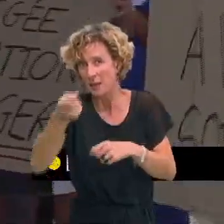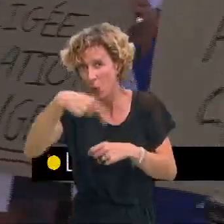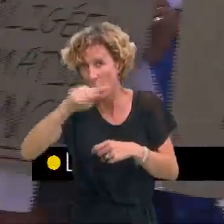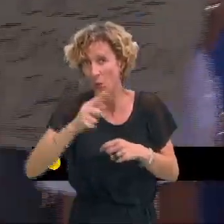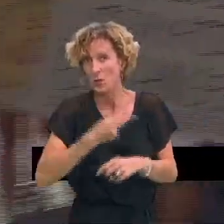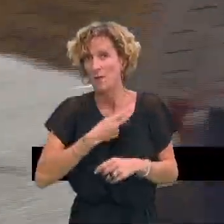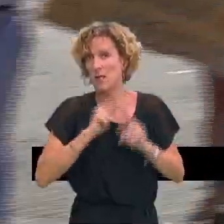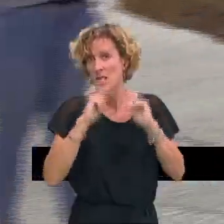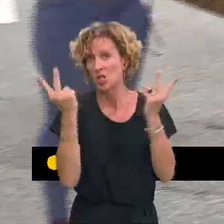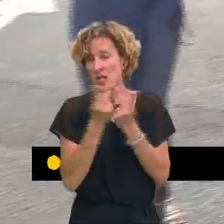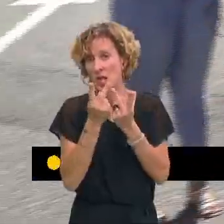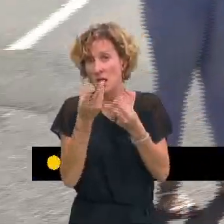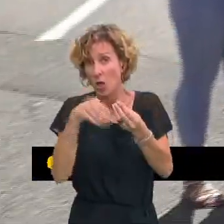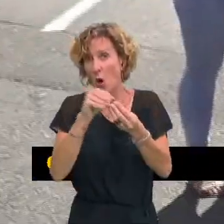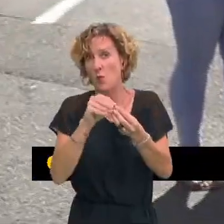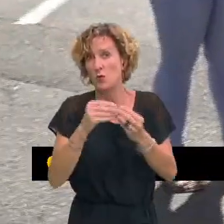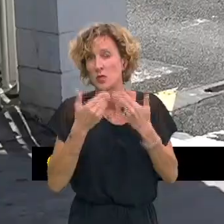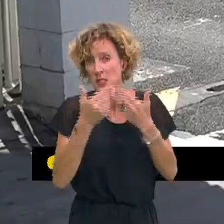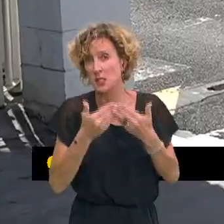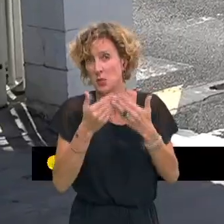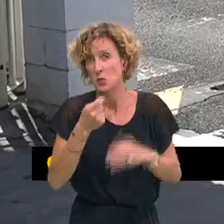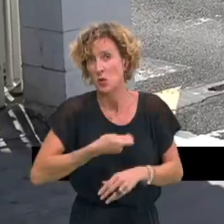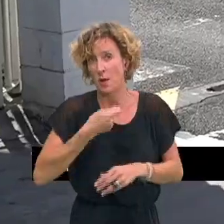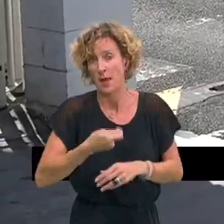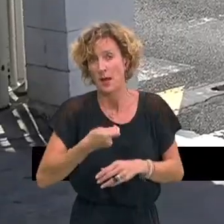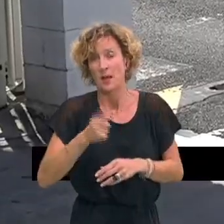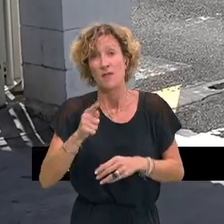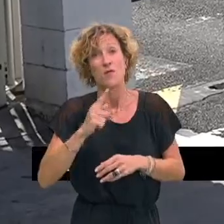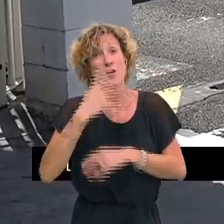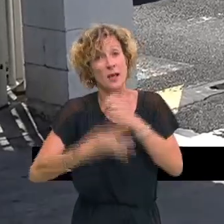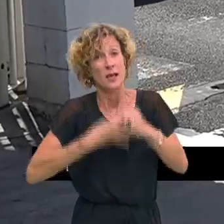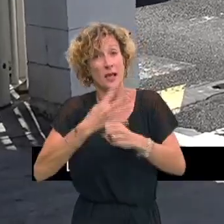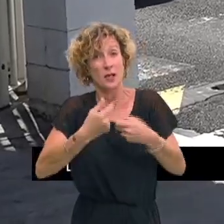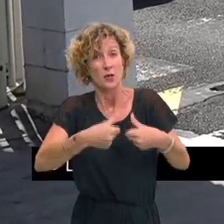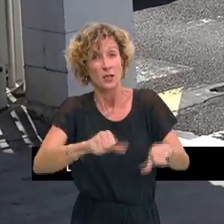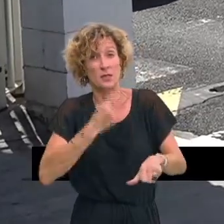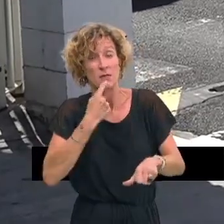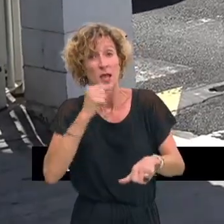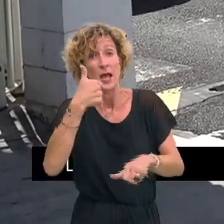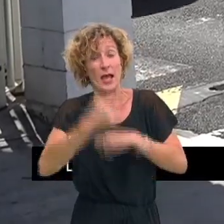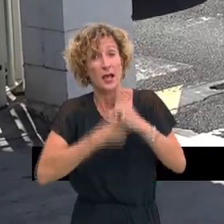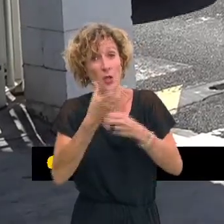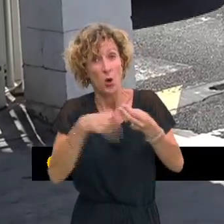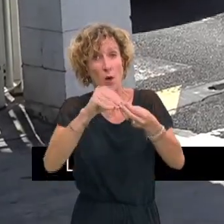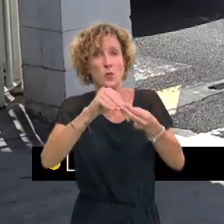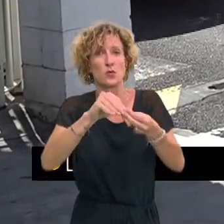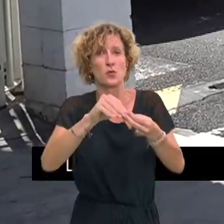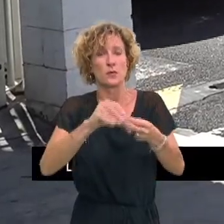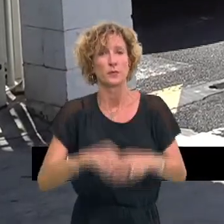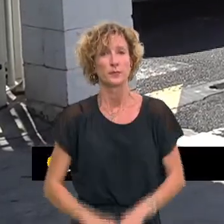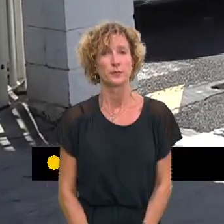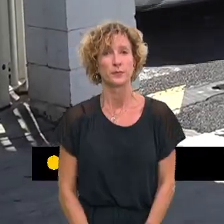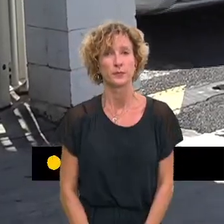générale. En plus du cursus classique, ils devront effectuer 4 années d'internat, soit une année de plus que les 3 ans requis